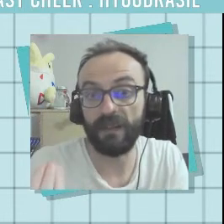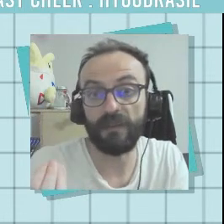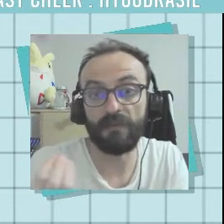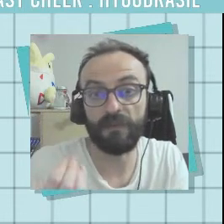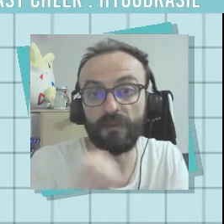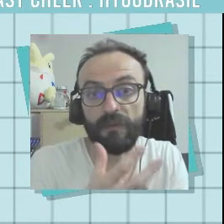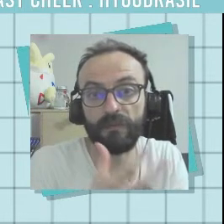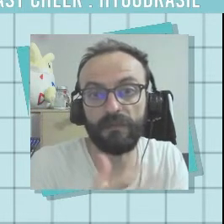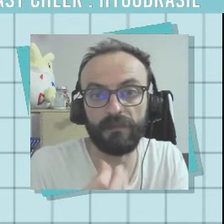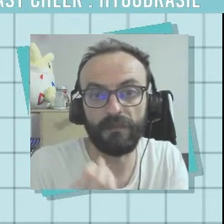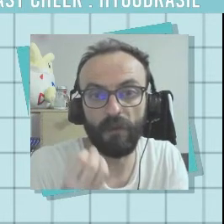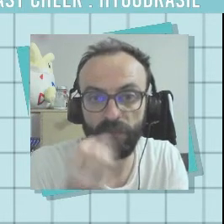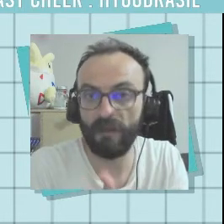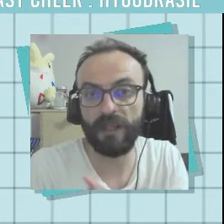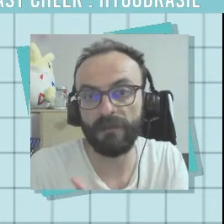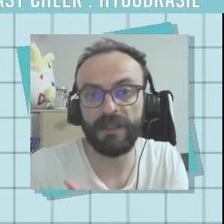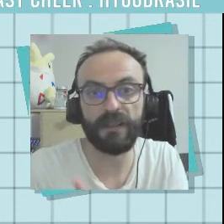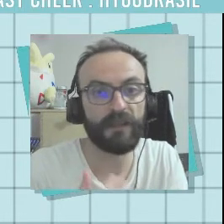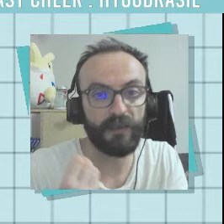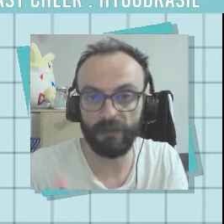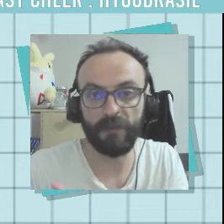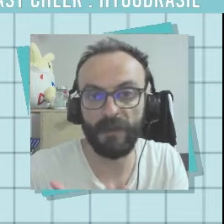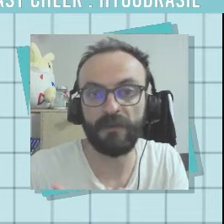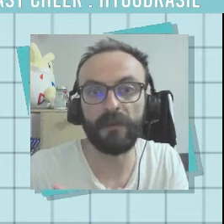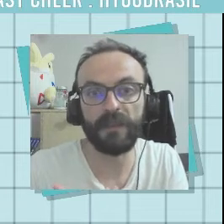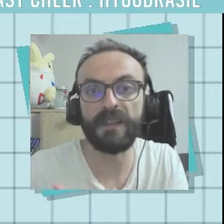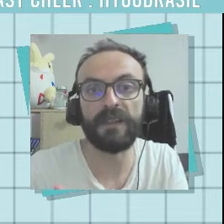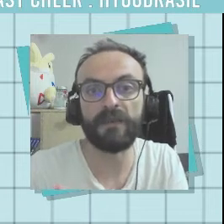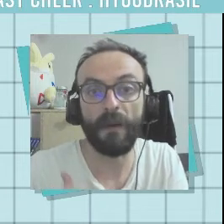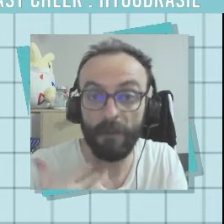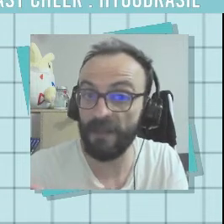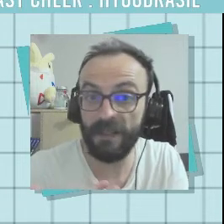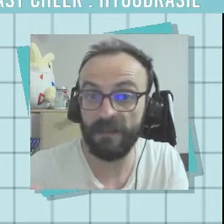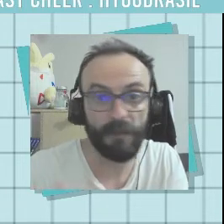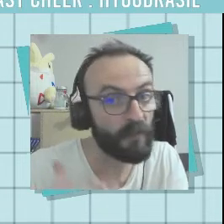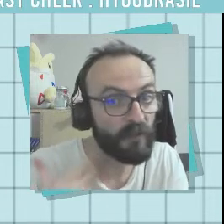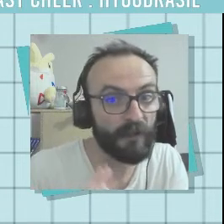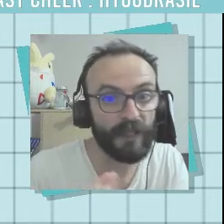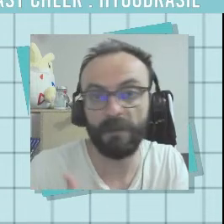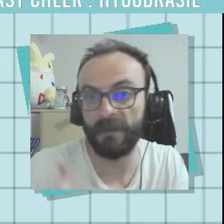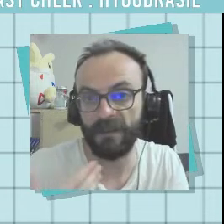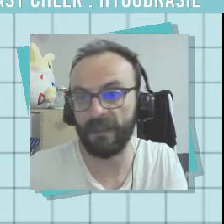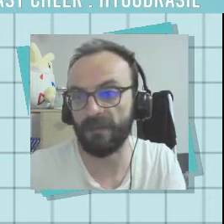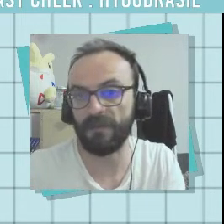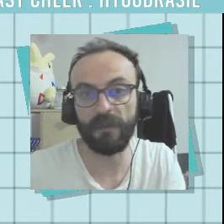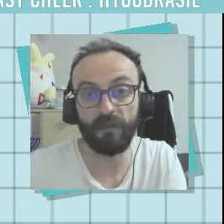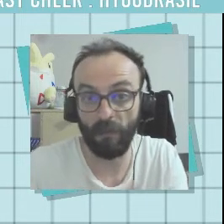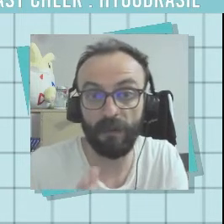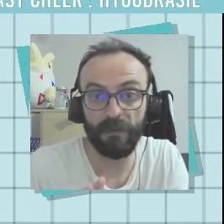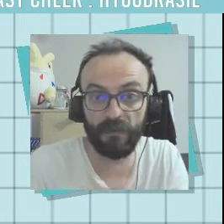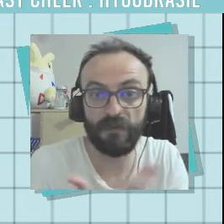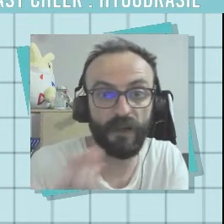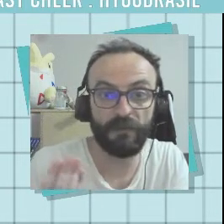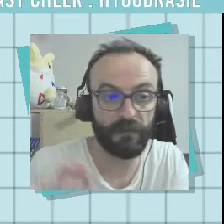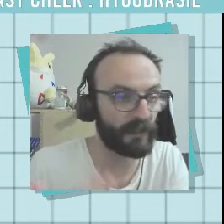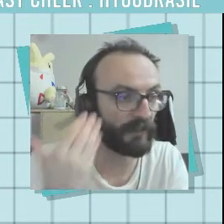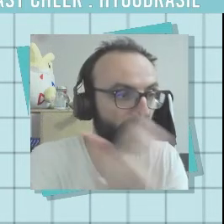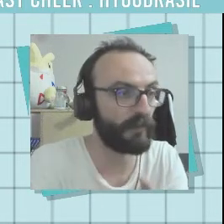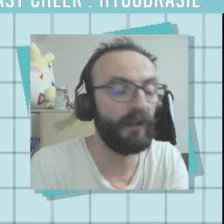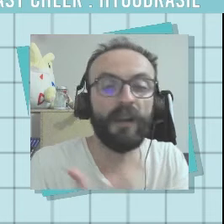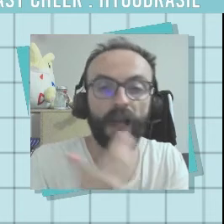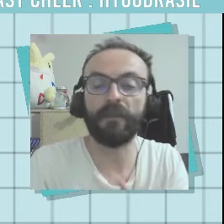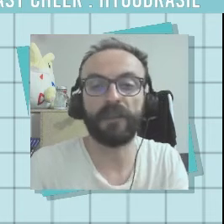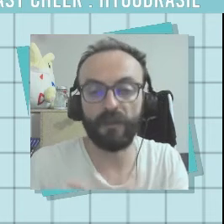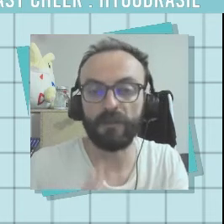cet argent plutôt on pourrait l'investir dans des formations en langue des signes, tu vois, même basiques, même une semaine, même des interventions et tout. On pourrait faire juste, voilà, venir des